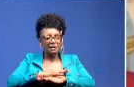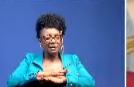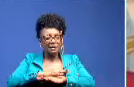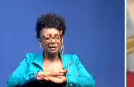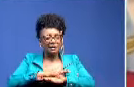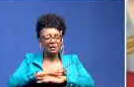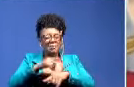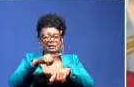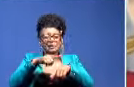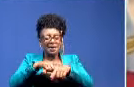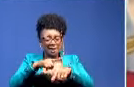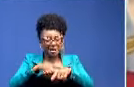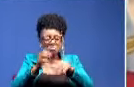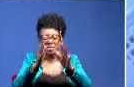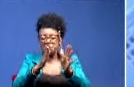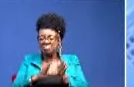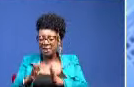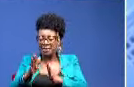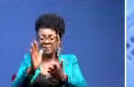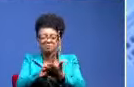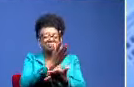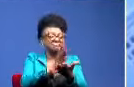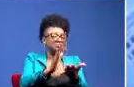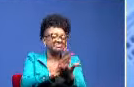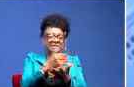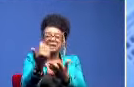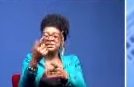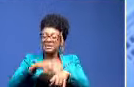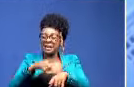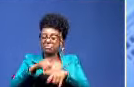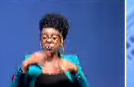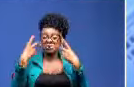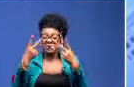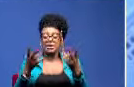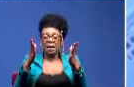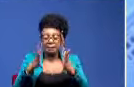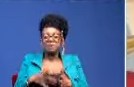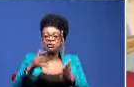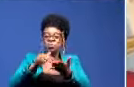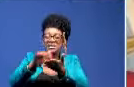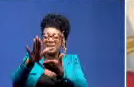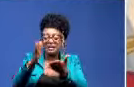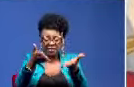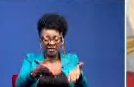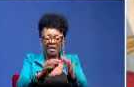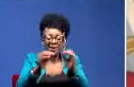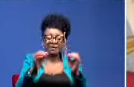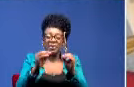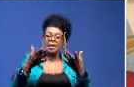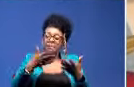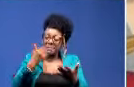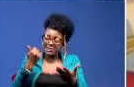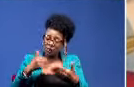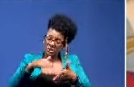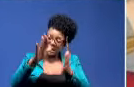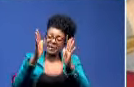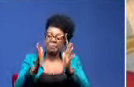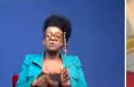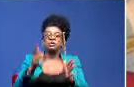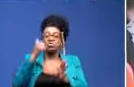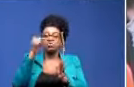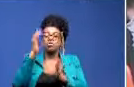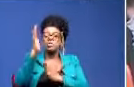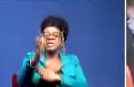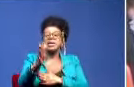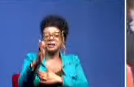Wakati zinapangwa zinagawa, tukiangalia pale mbele yule tulituma hayuko, wacha tutume wale watu wanafanya nini?